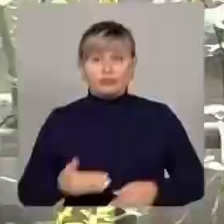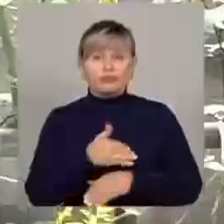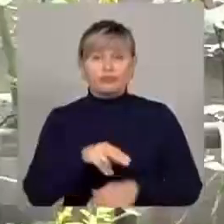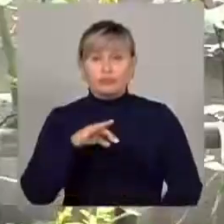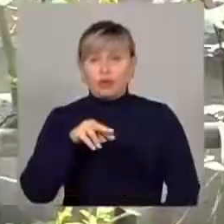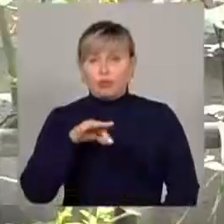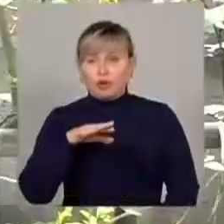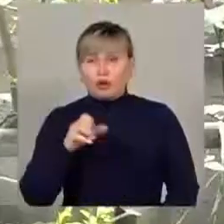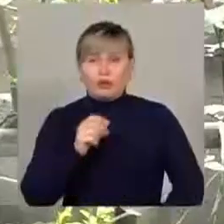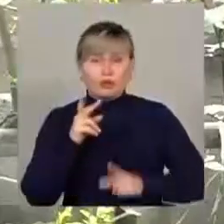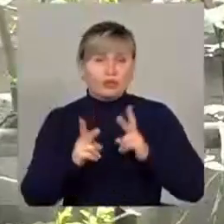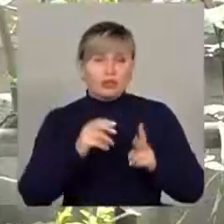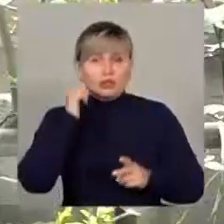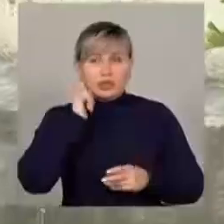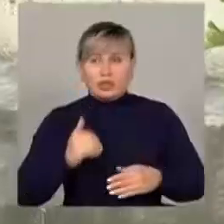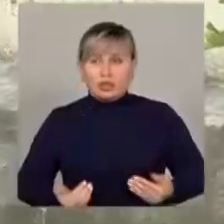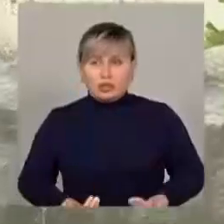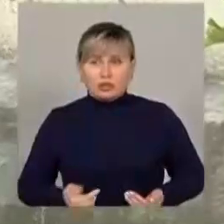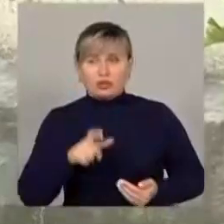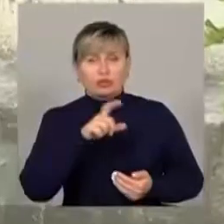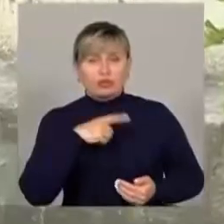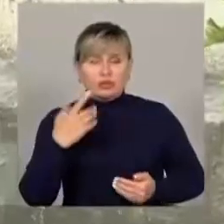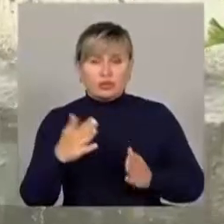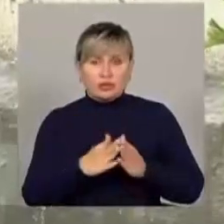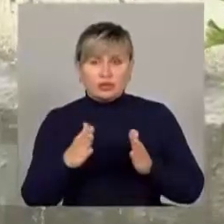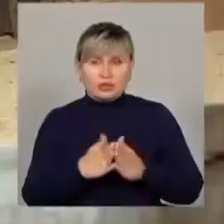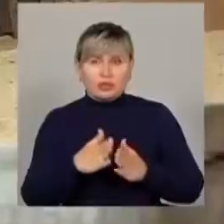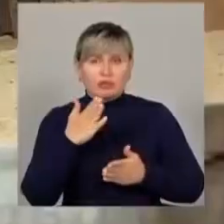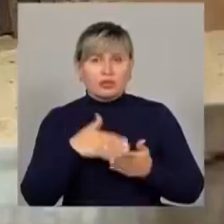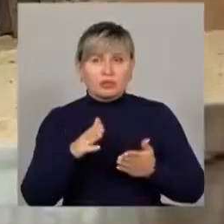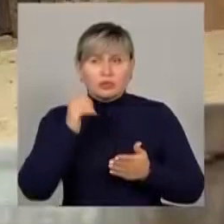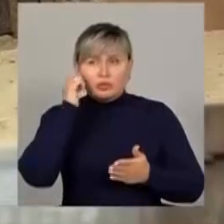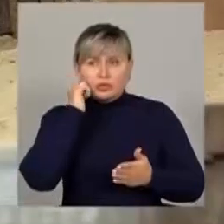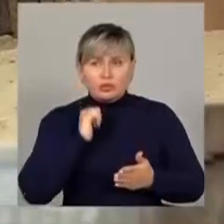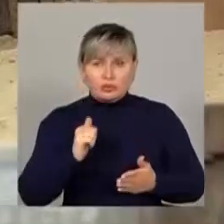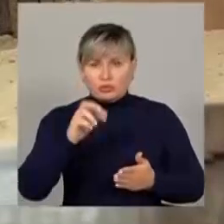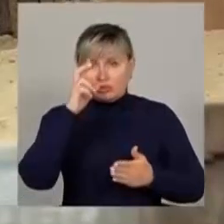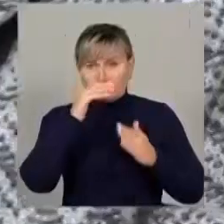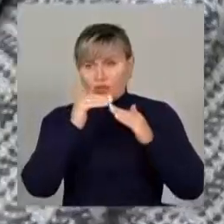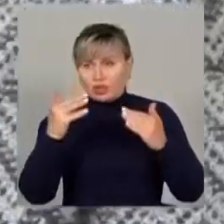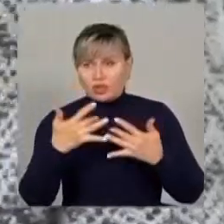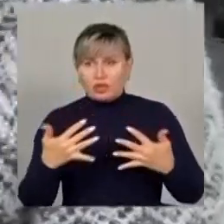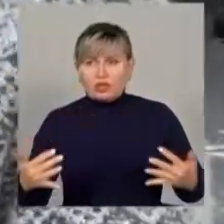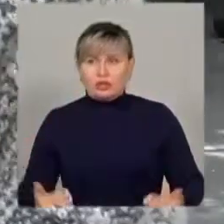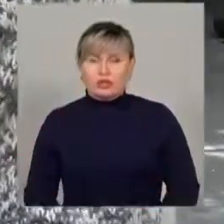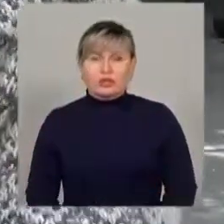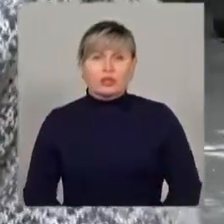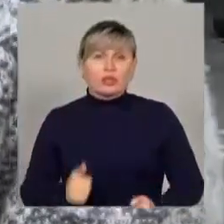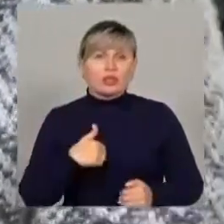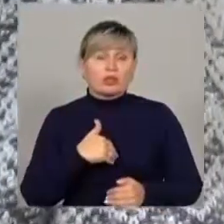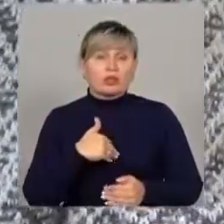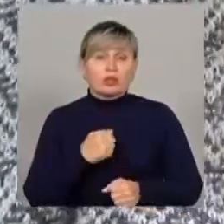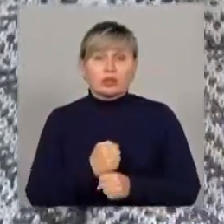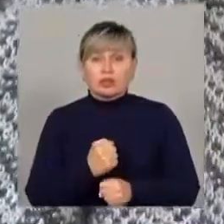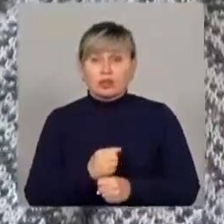Попова пожаловались на ветхое жилье. Жильцы говорят, что в их домах совсем устарели коммунальные сети. Решила делать ремонт, и вот